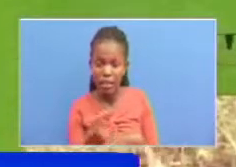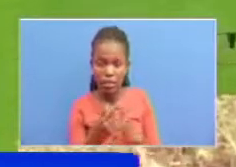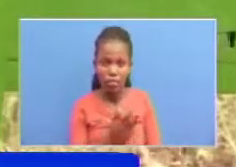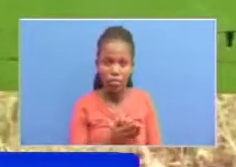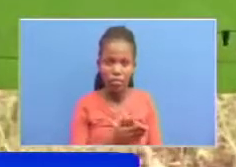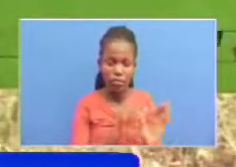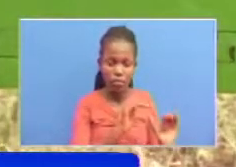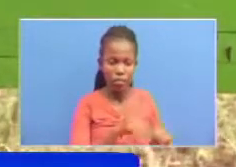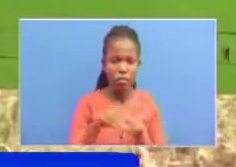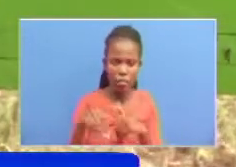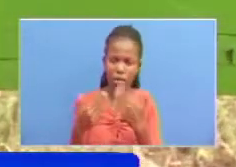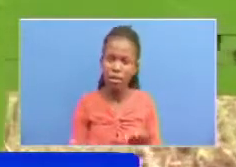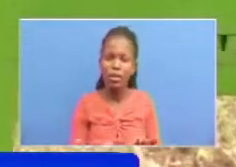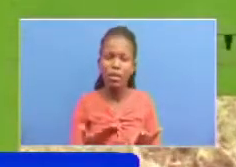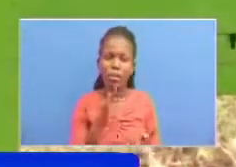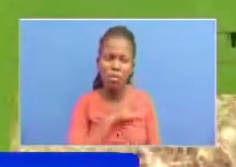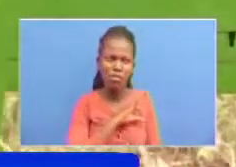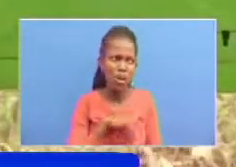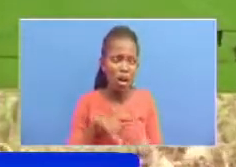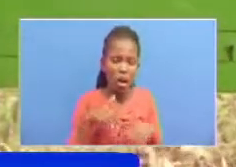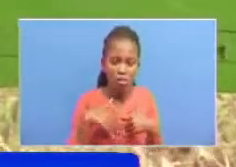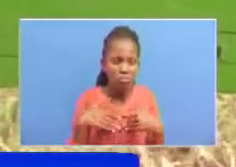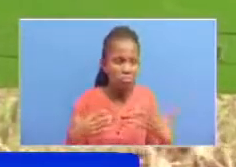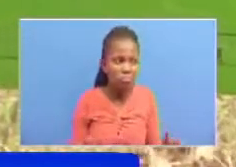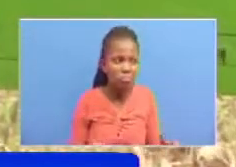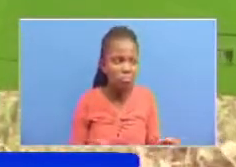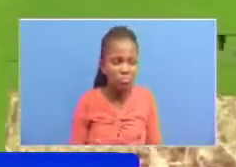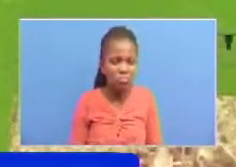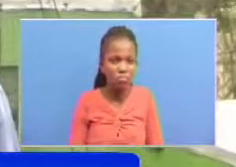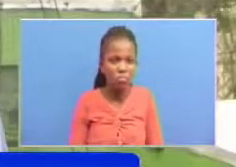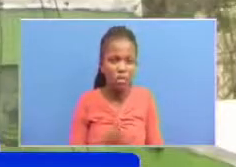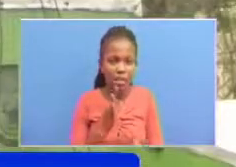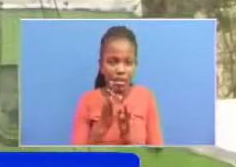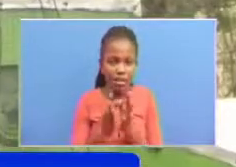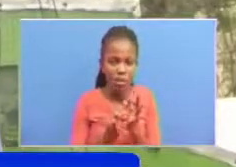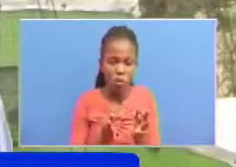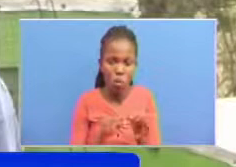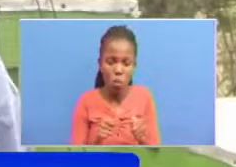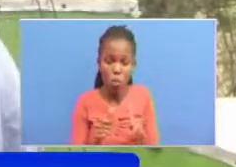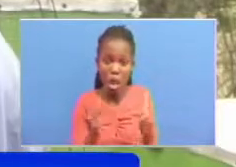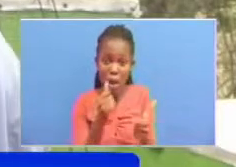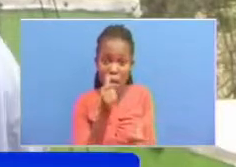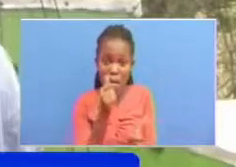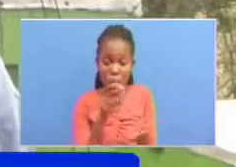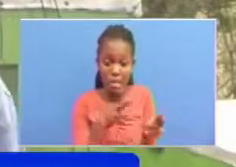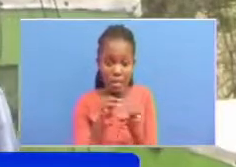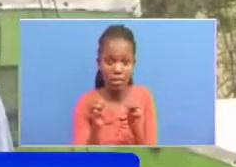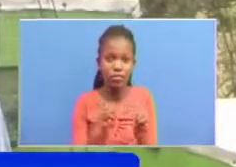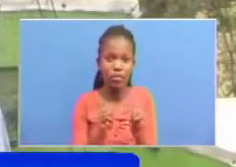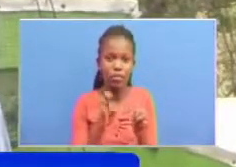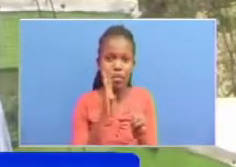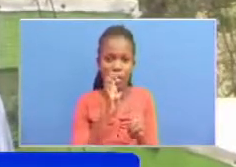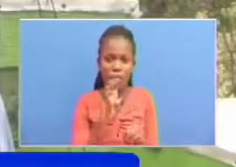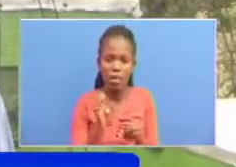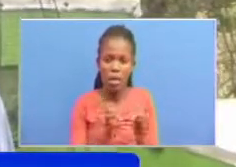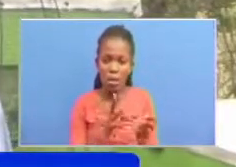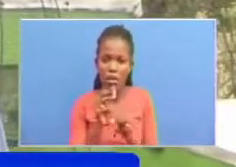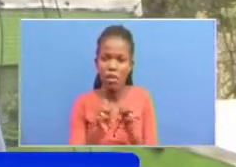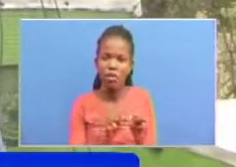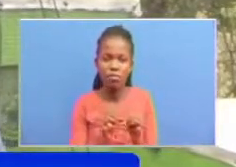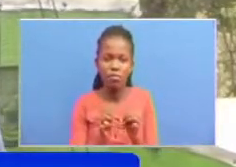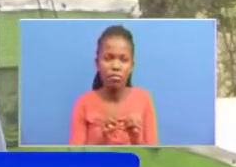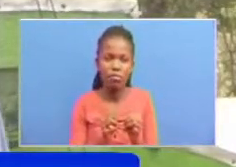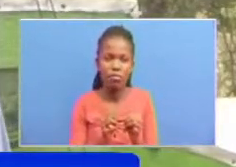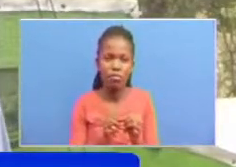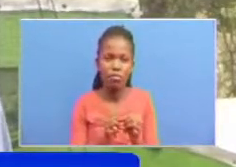uwa kuyanzuki uwe vaita. Mundu ula uo mene jineza. Uloa azubi yanzuki uwele ya ite yeo dhena. Kana